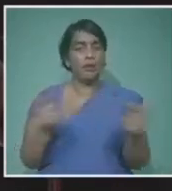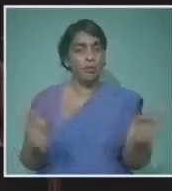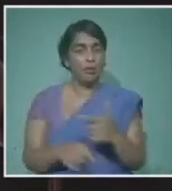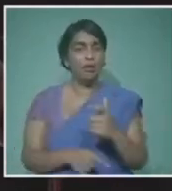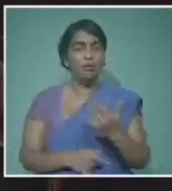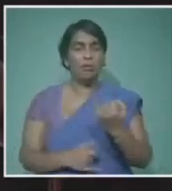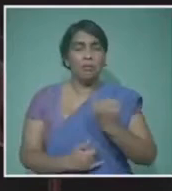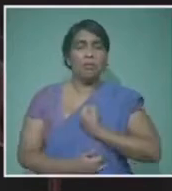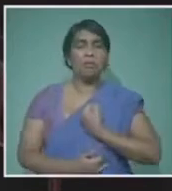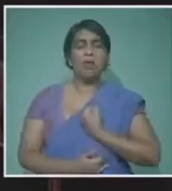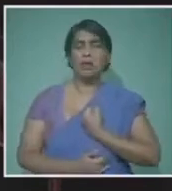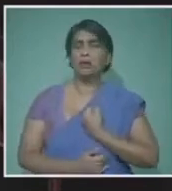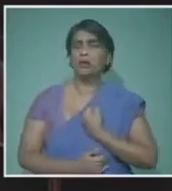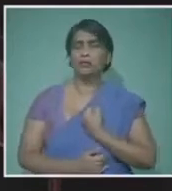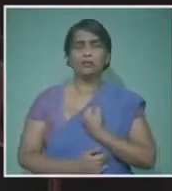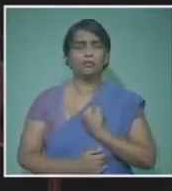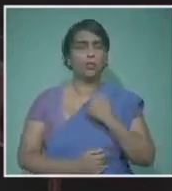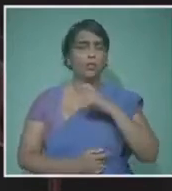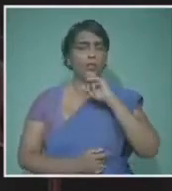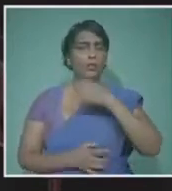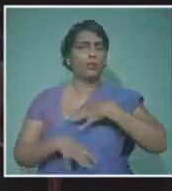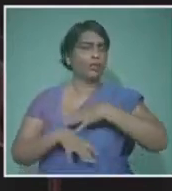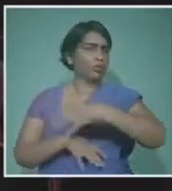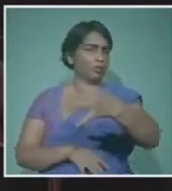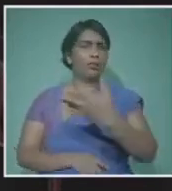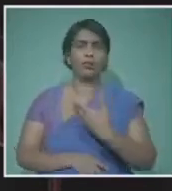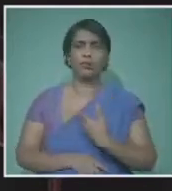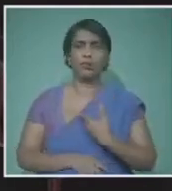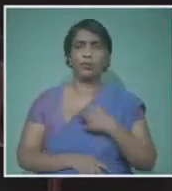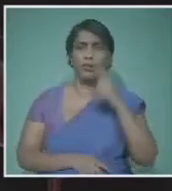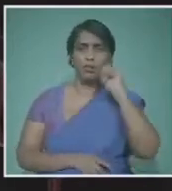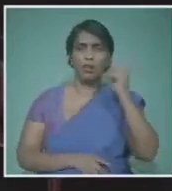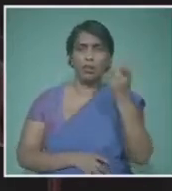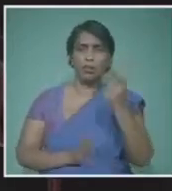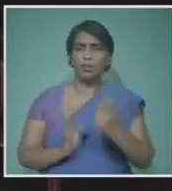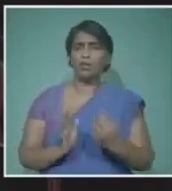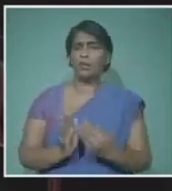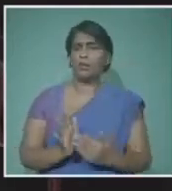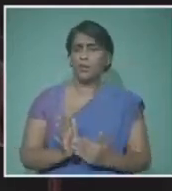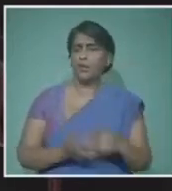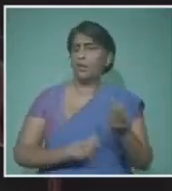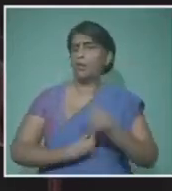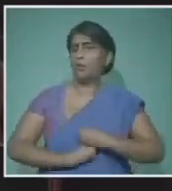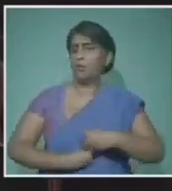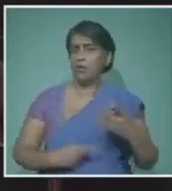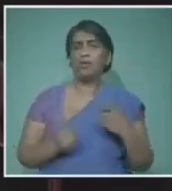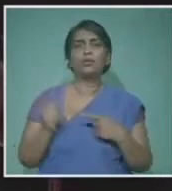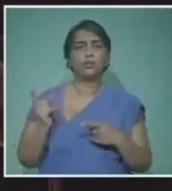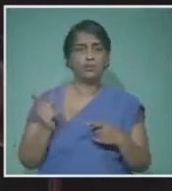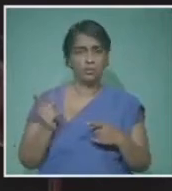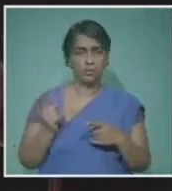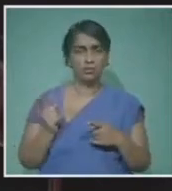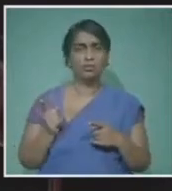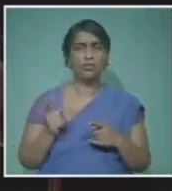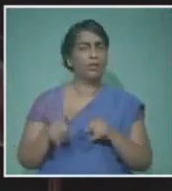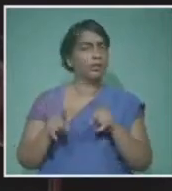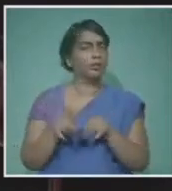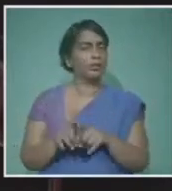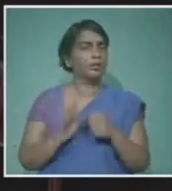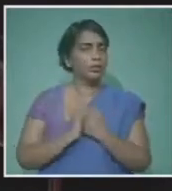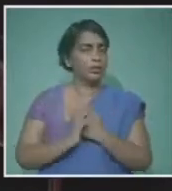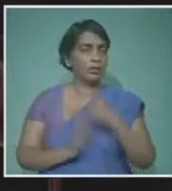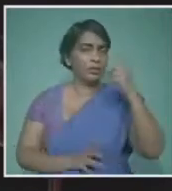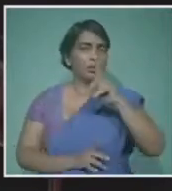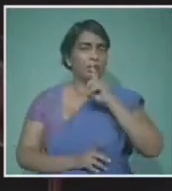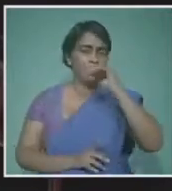චූදිතෙක් කරා. මෙහෙමයි මේ කොමිසම හැසිරුණේ. මහජනයාගේ ධනය කෝටි ප්‍රකෝටි ගණන් නාස්ති කරා. ඒ නිසා ගරු නියෝජ්‍ය කතානායක